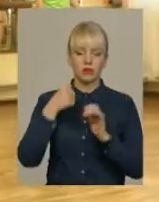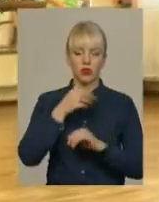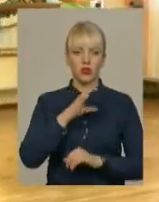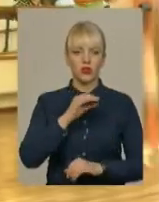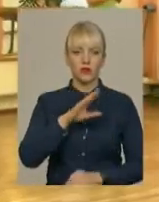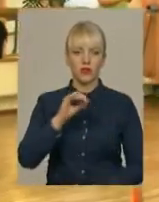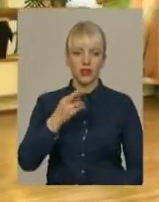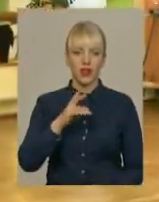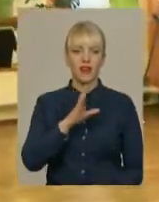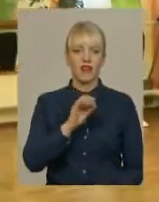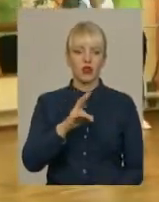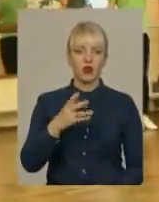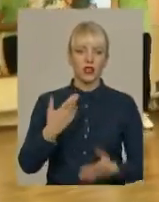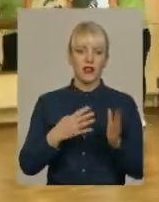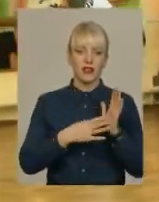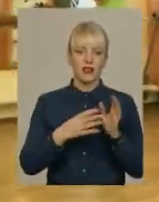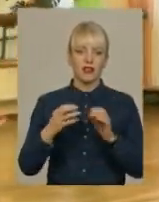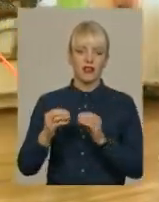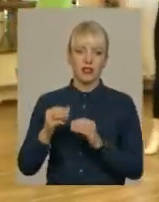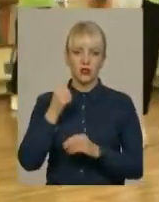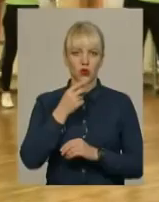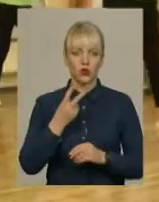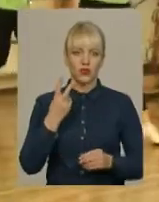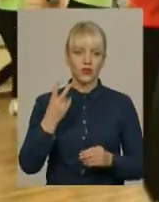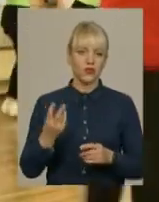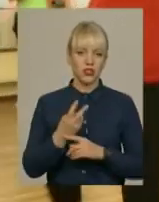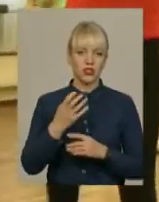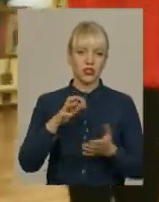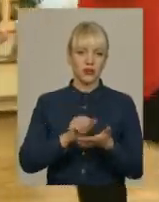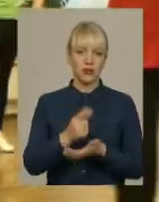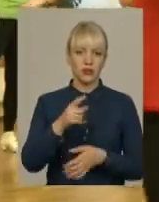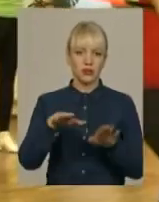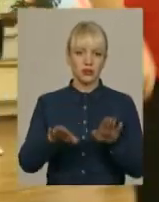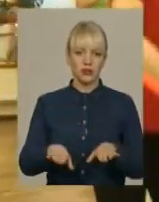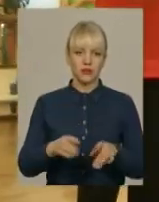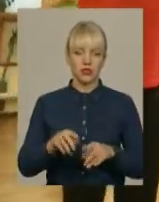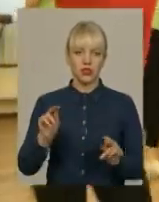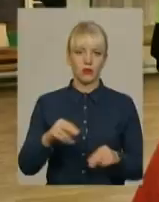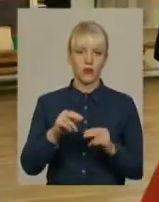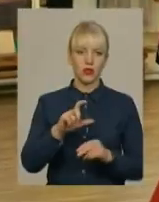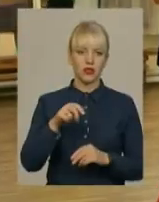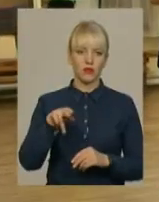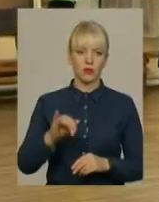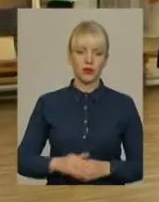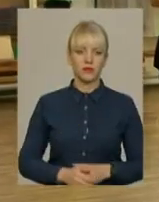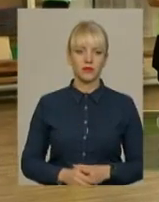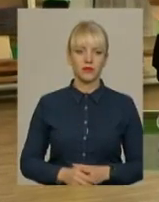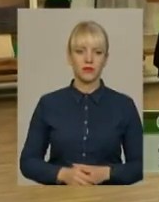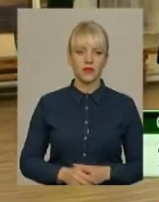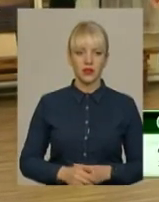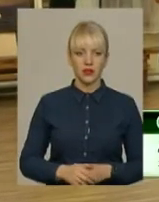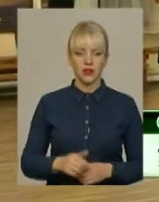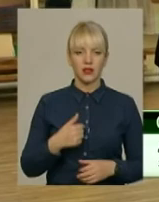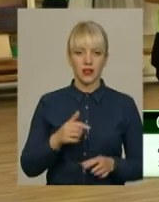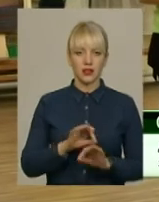Вікторія, яким зараз 9 та 10 років, двічі піднімалися на найвищу сходинку п'єдесталу пошани чемпіонату Європи. Я класно